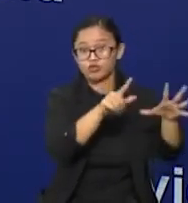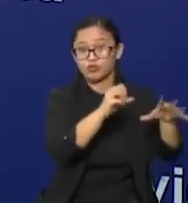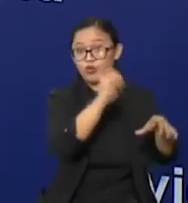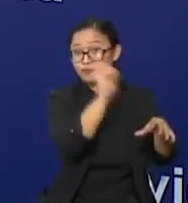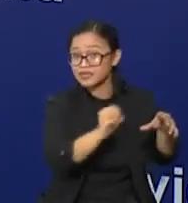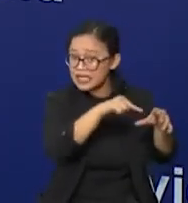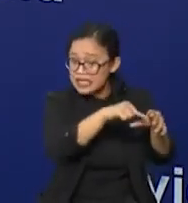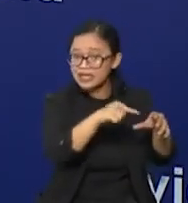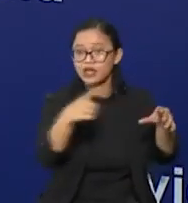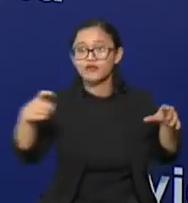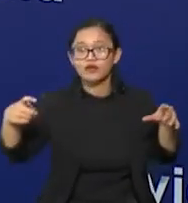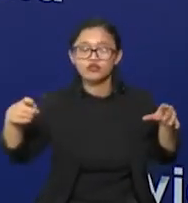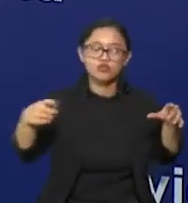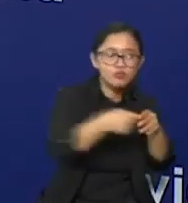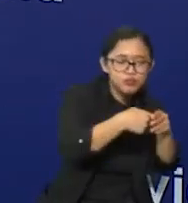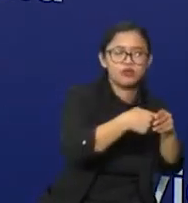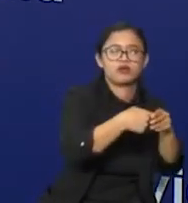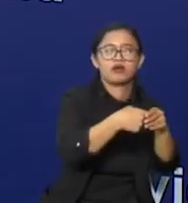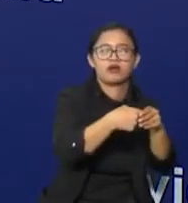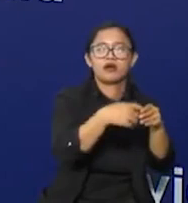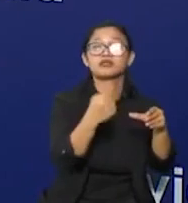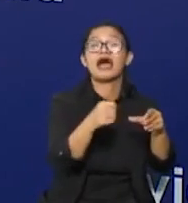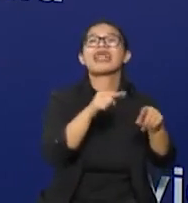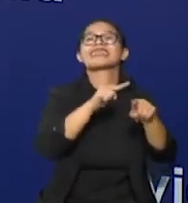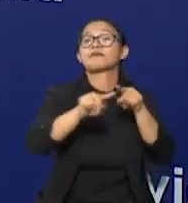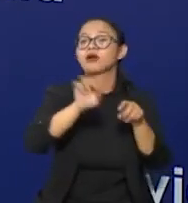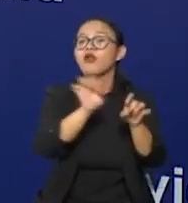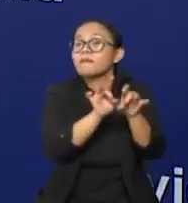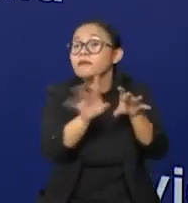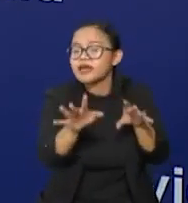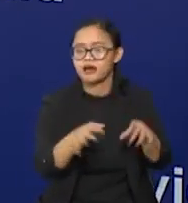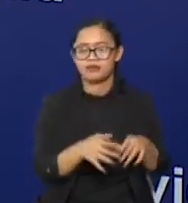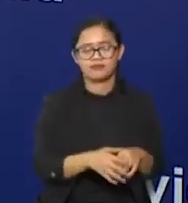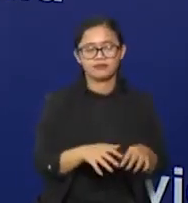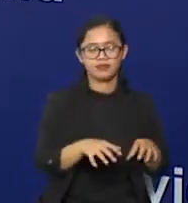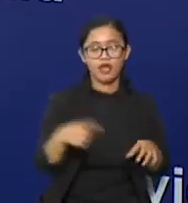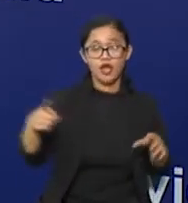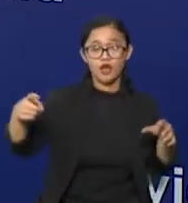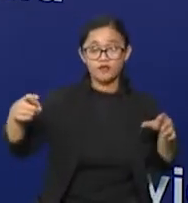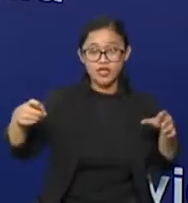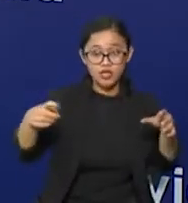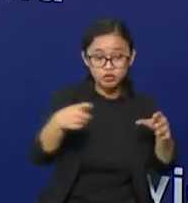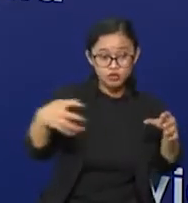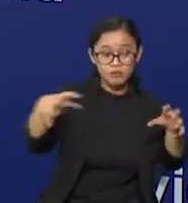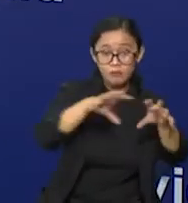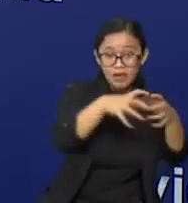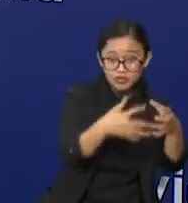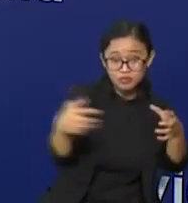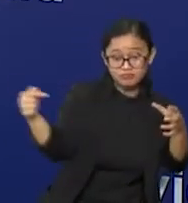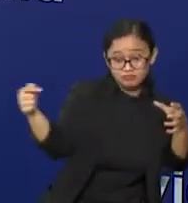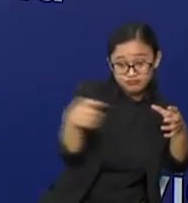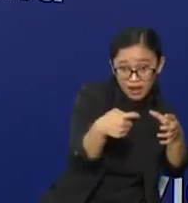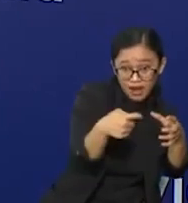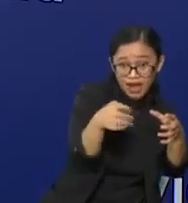itu maka virusnya nggak bisa kemana-mana coba dibalik selama virusnya nggak bisa masuk ke mukosa itu semuanya